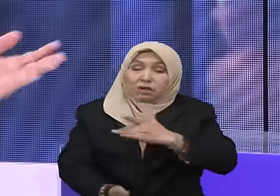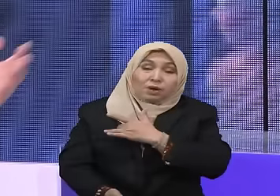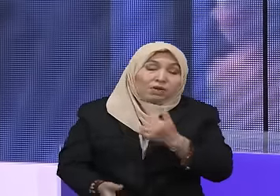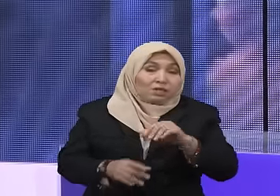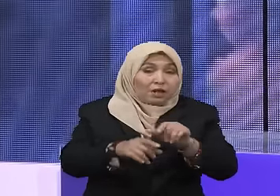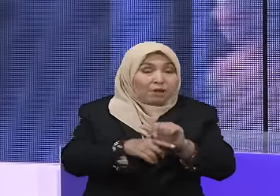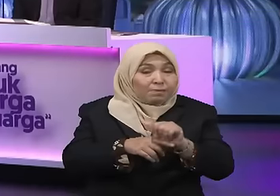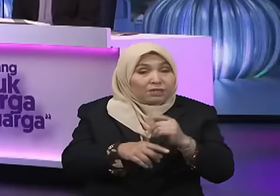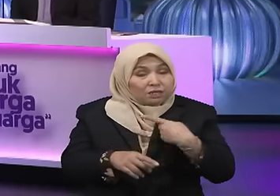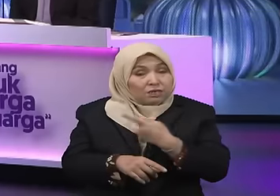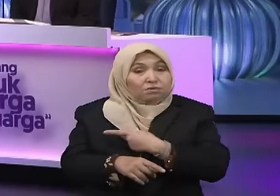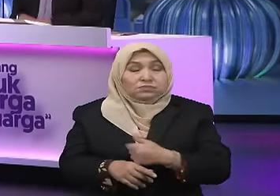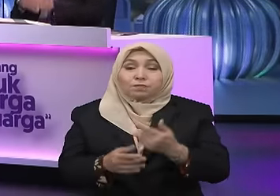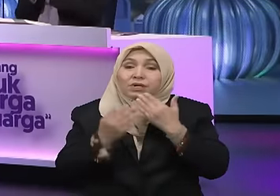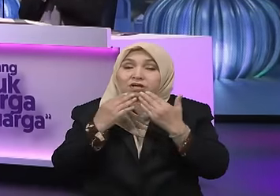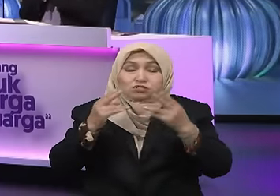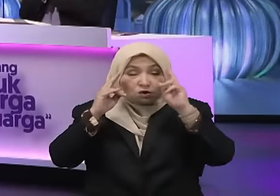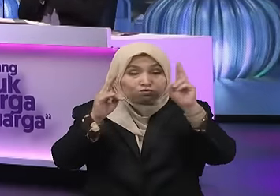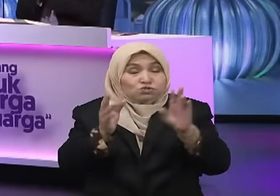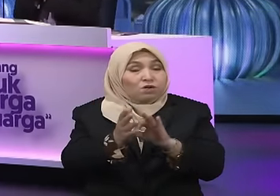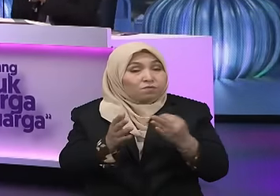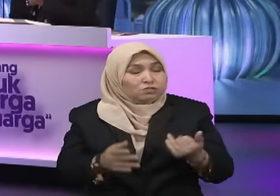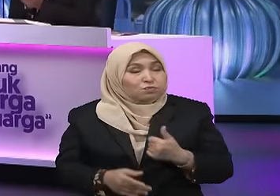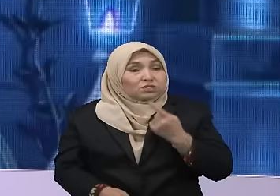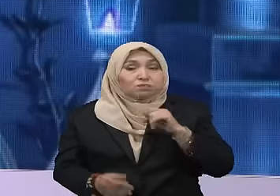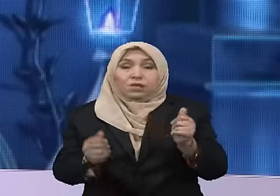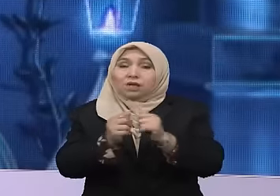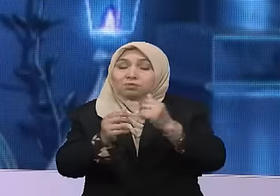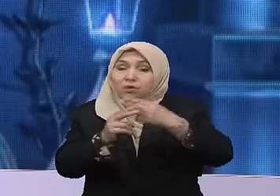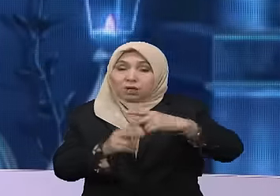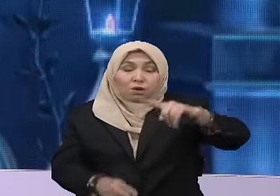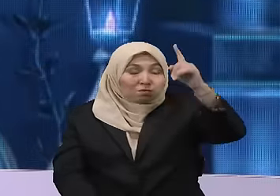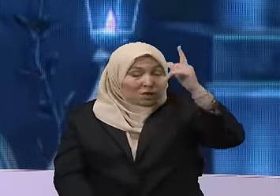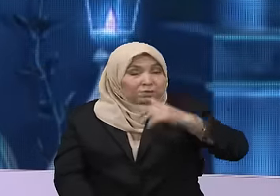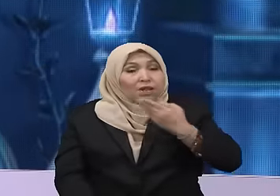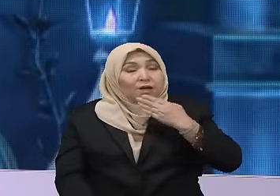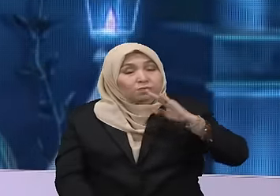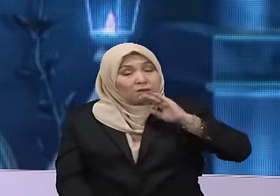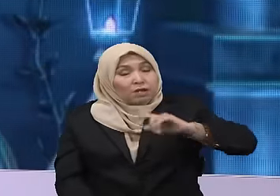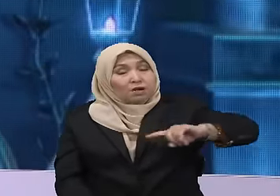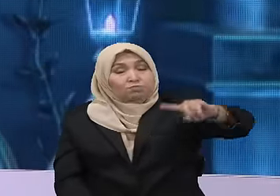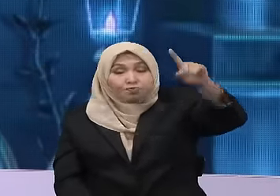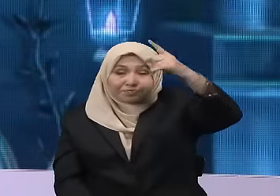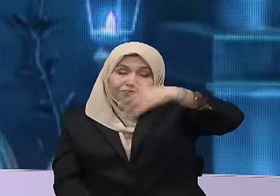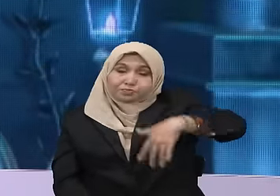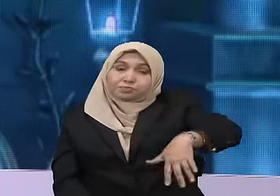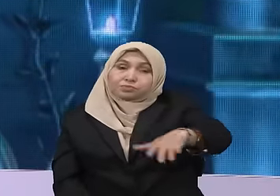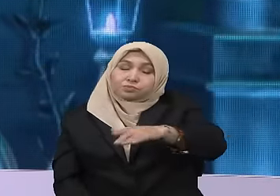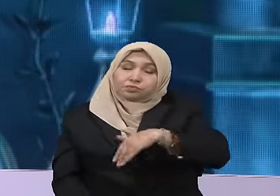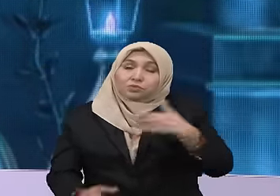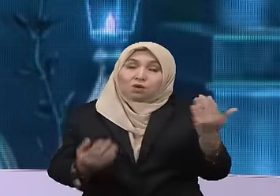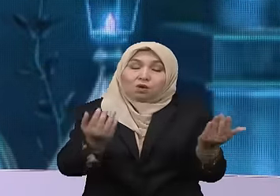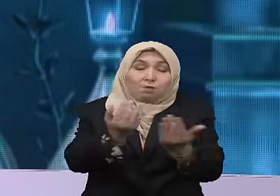kita seharian bersama Ustaz Tar. Terima kasih Al-Fatihah Safas. Bismillahirrahmanirrahim. Alhamdulillahi Rabbil Alamin.